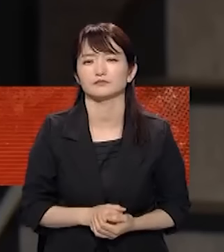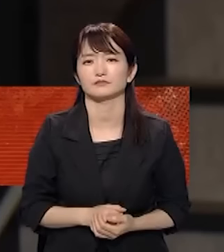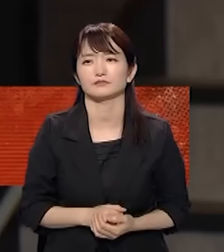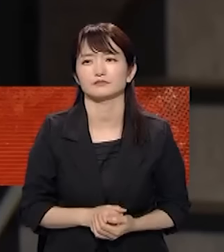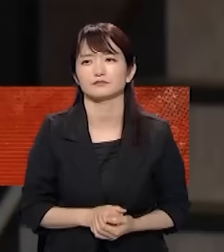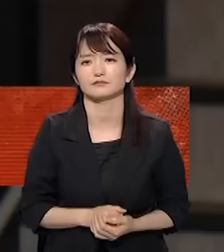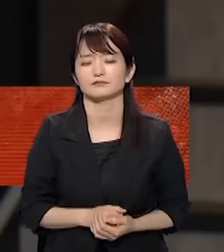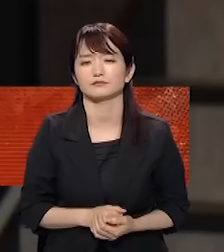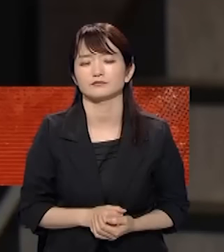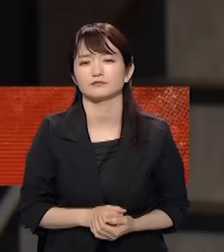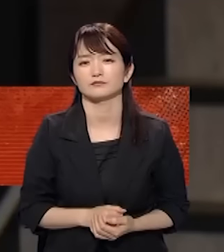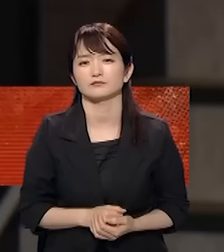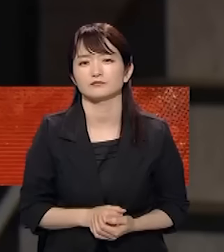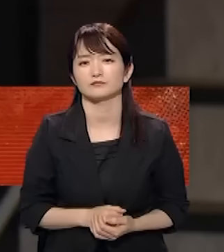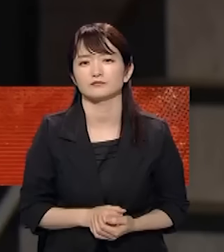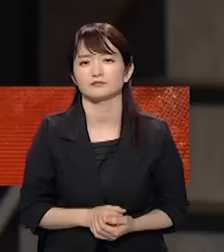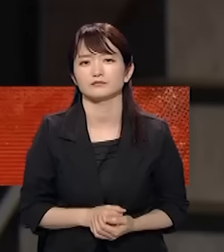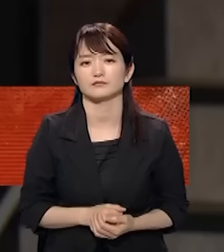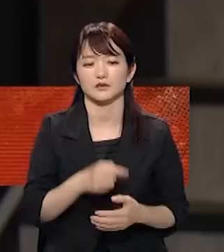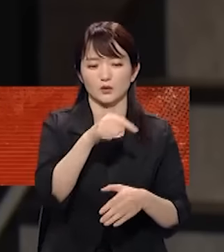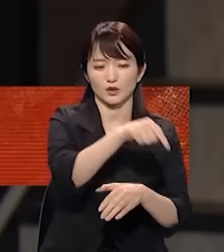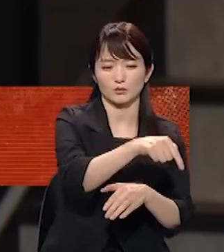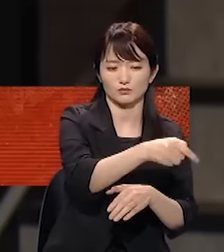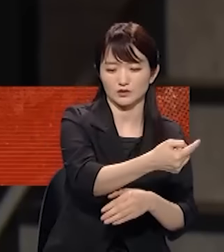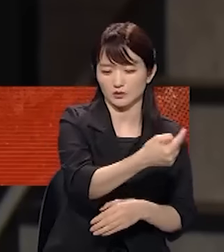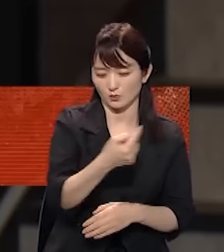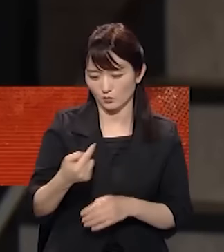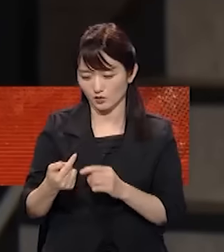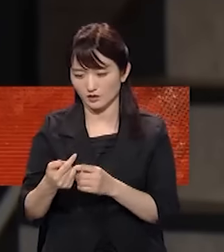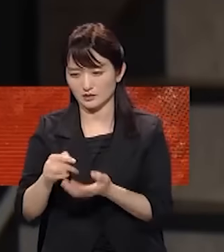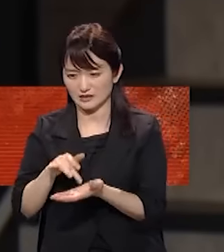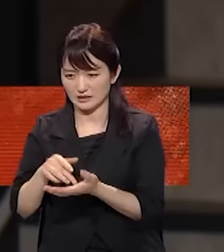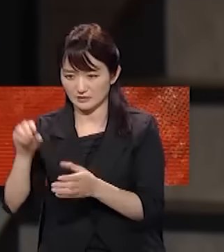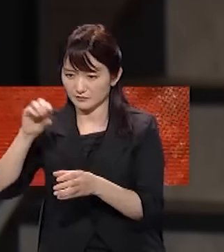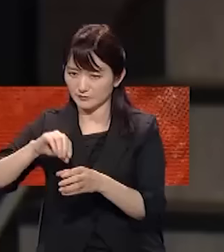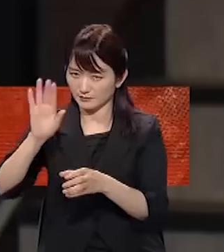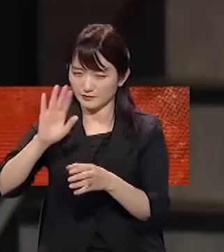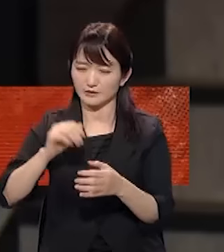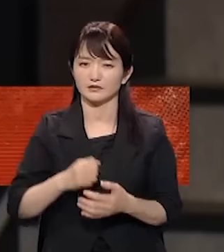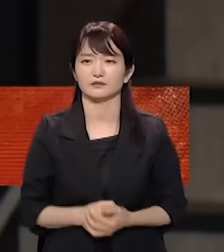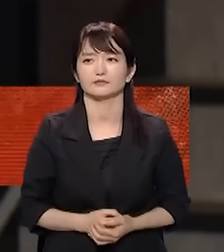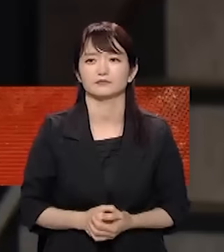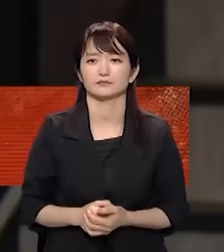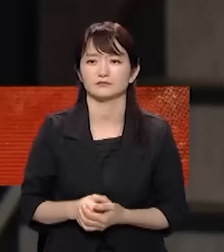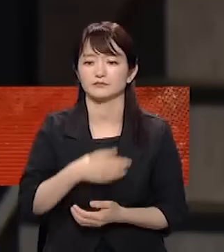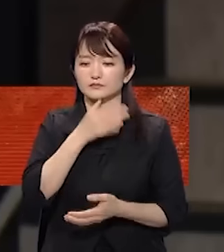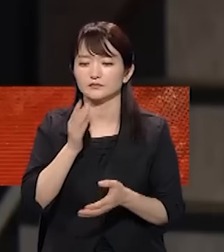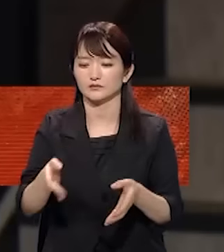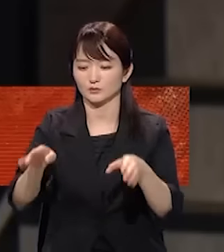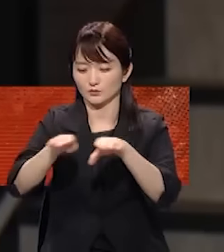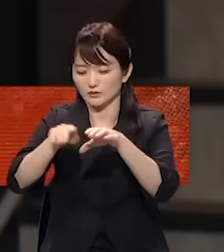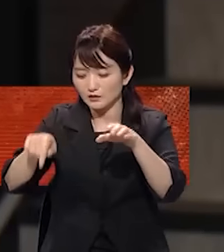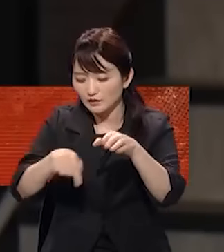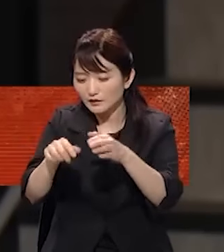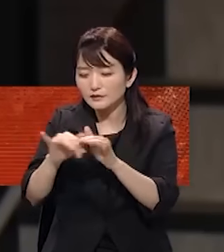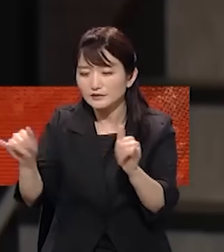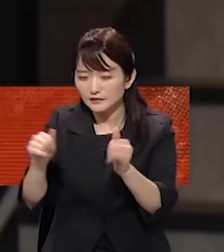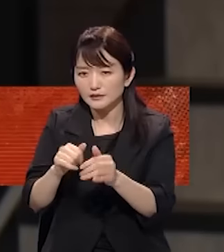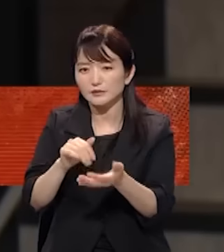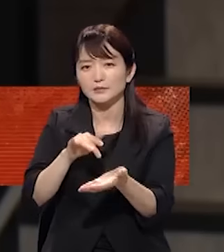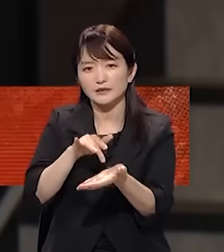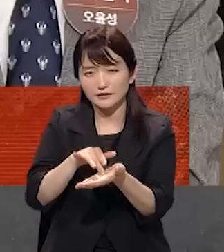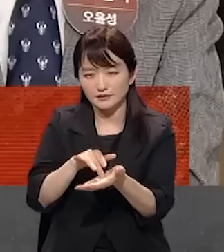보이고요 어 저는 이제 내부라고 생각을 하는 그런 그 입장인데 물론 뭐 경찰 수사를 갖다 해 봐야 되긴